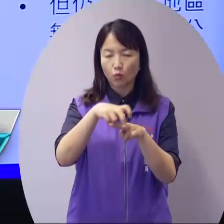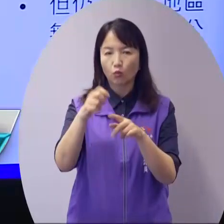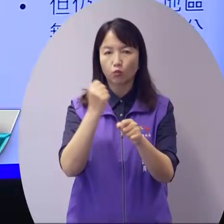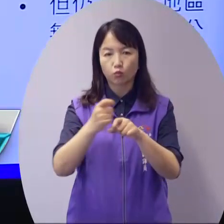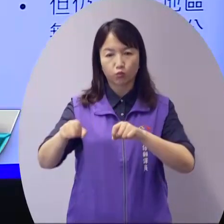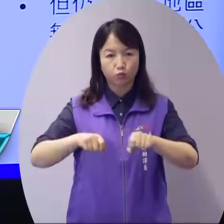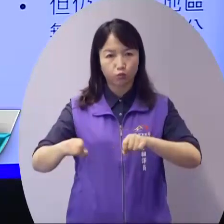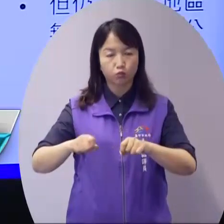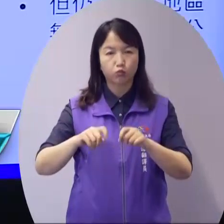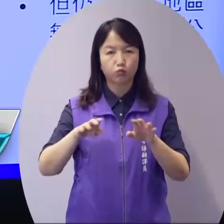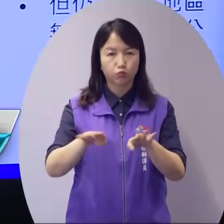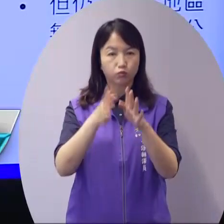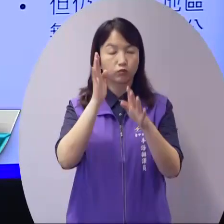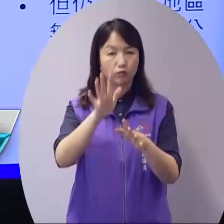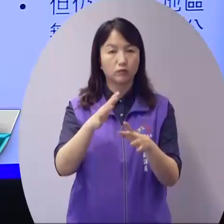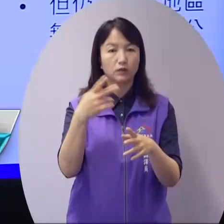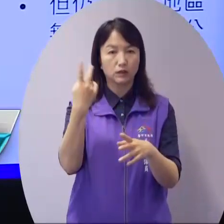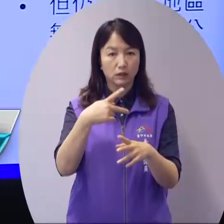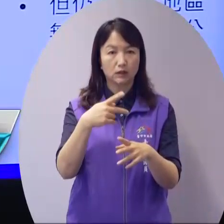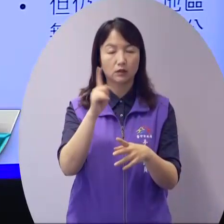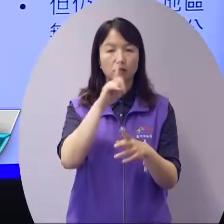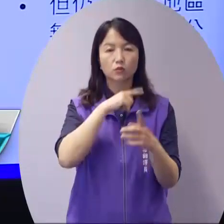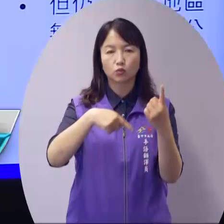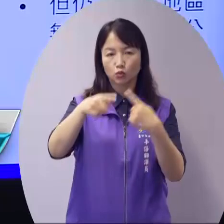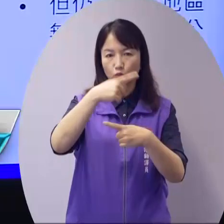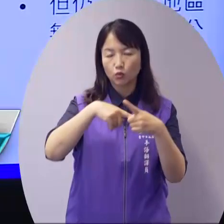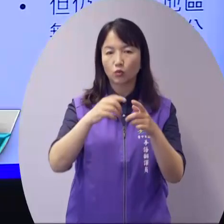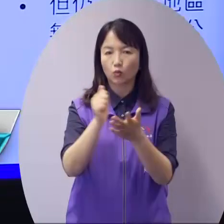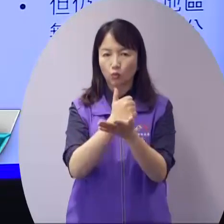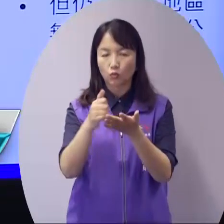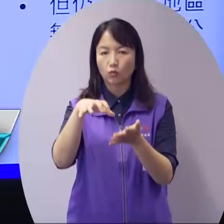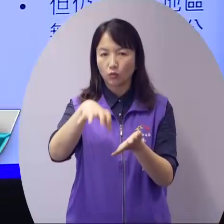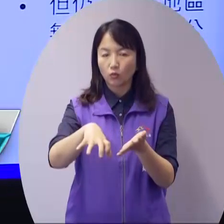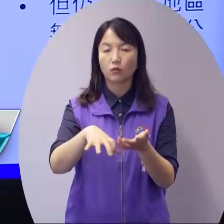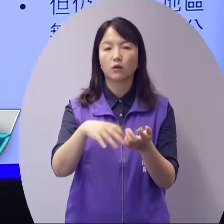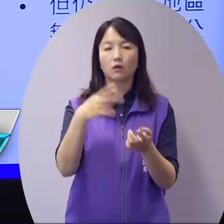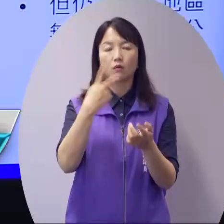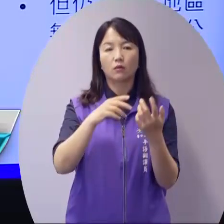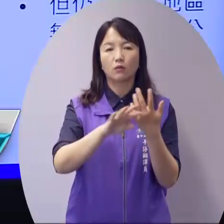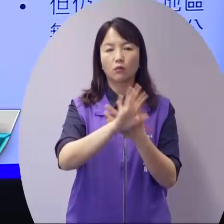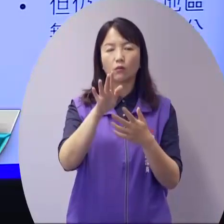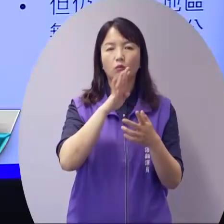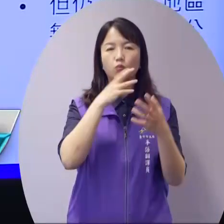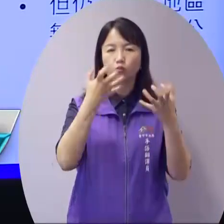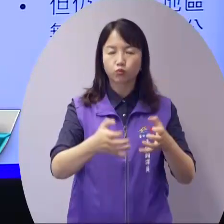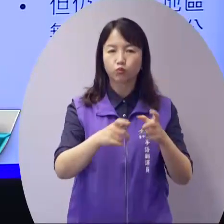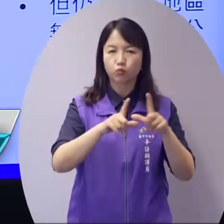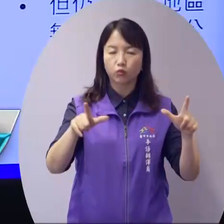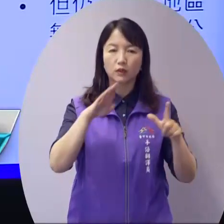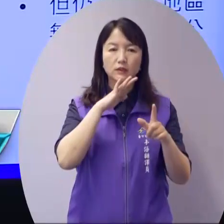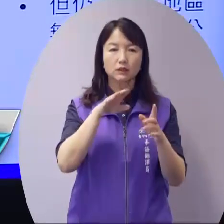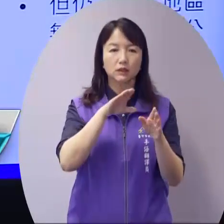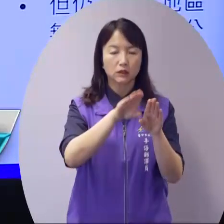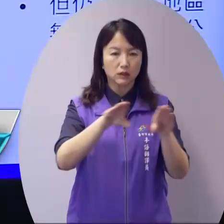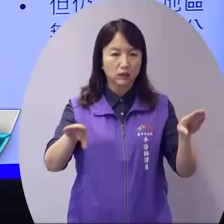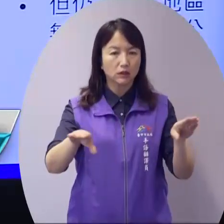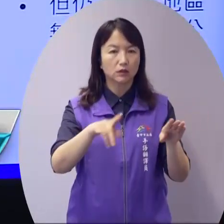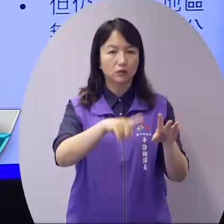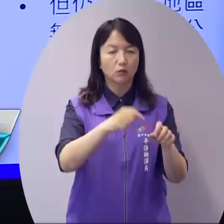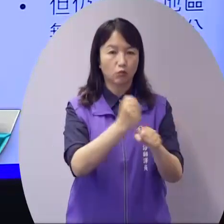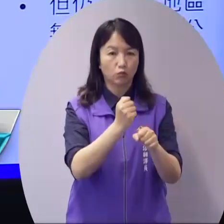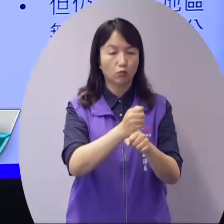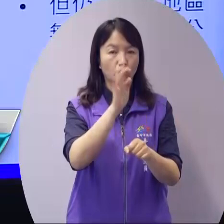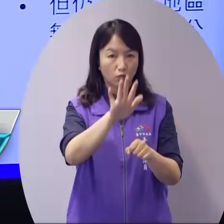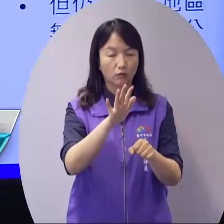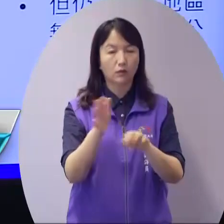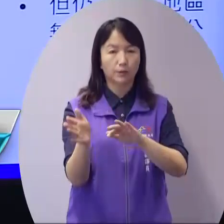划也陆续在推动，那甚至转运中心，那其他的这些重型的重大停车场也都在推动。那